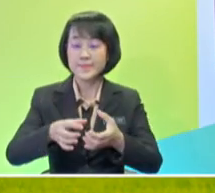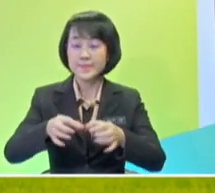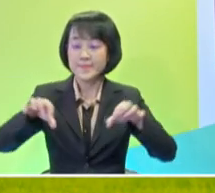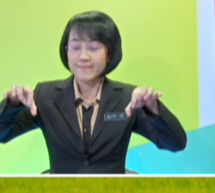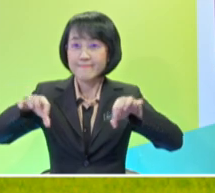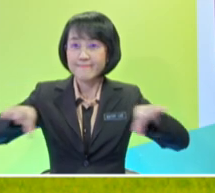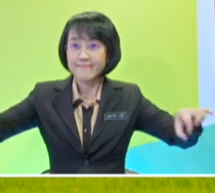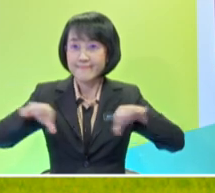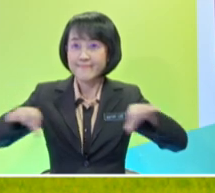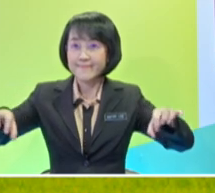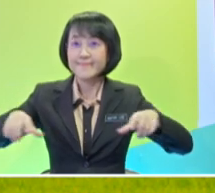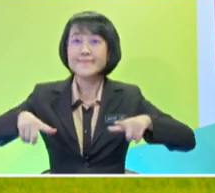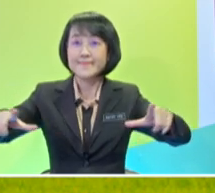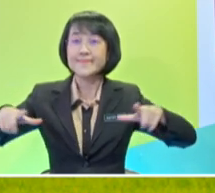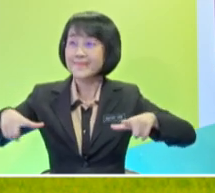macam-macam